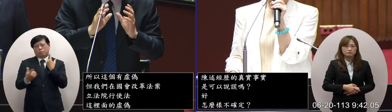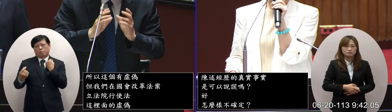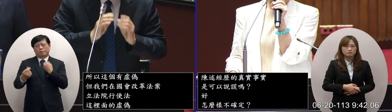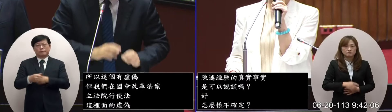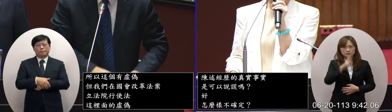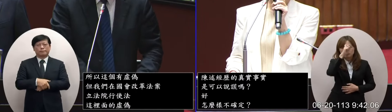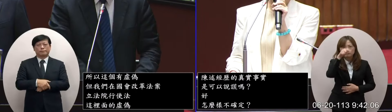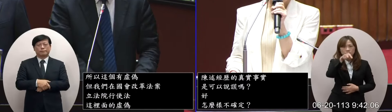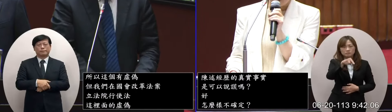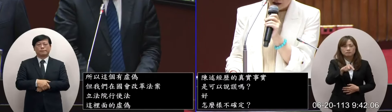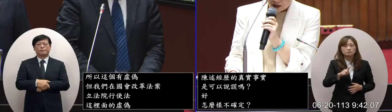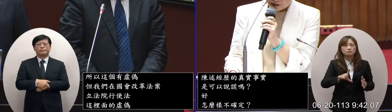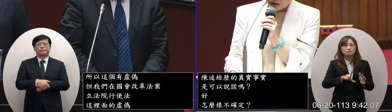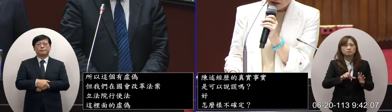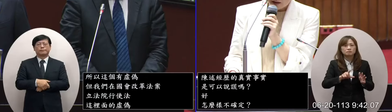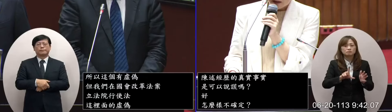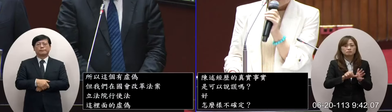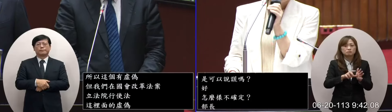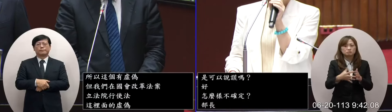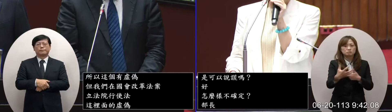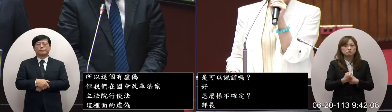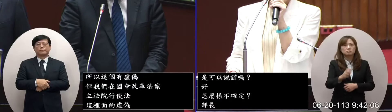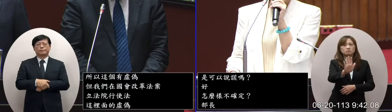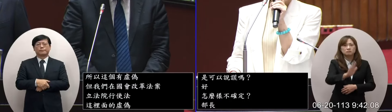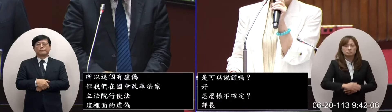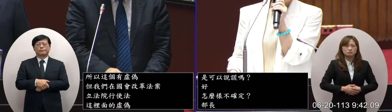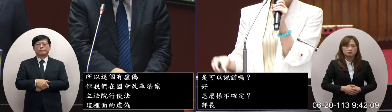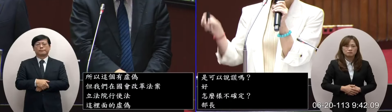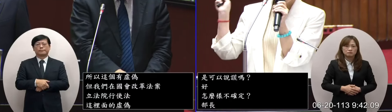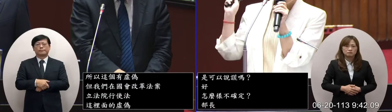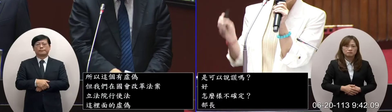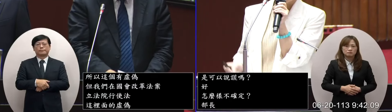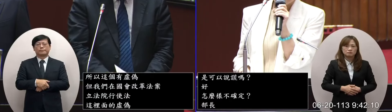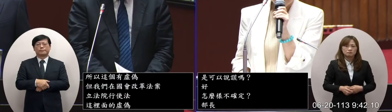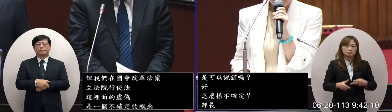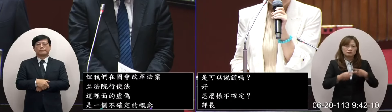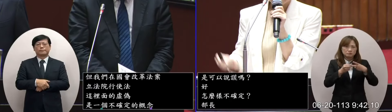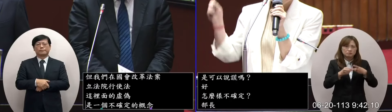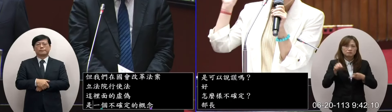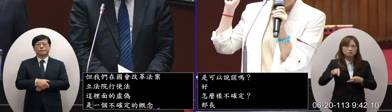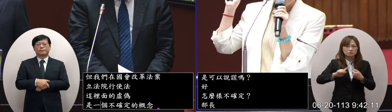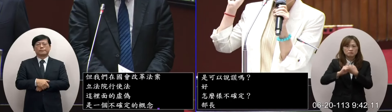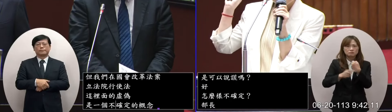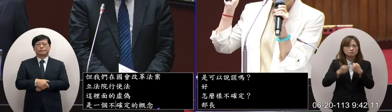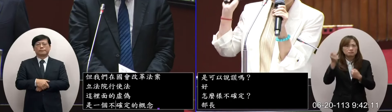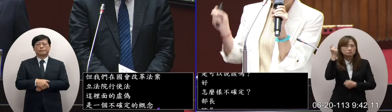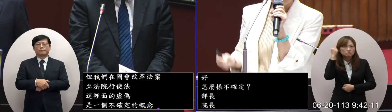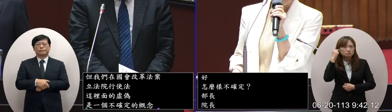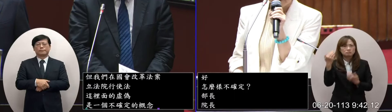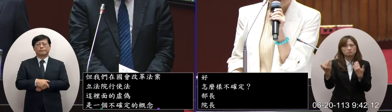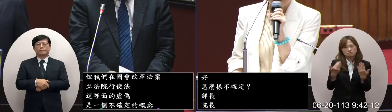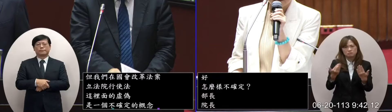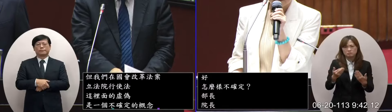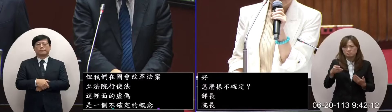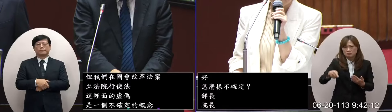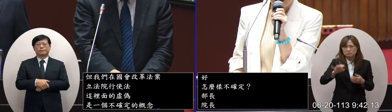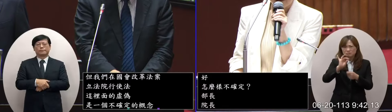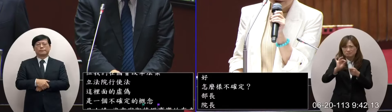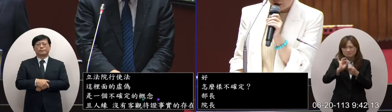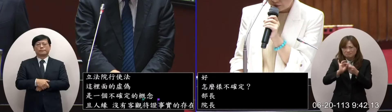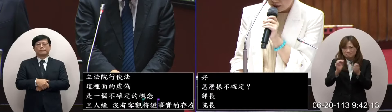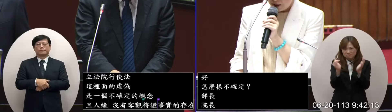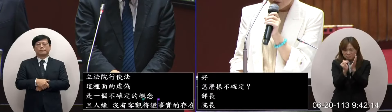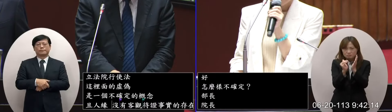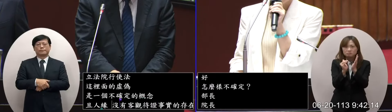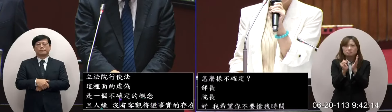好，我希望你不要抢我的时间哈。第二个。院长，很简单，这不是不明确的法律概念，已经用了上快100年的一